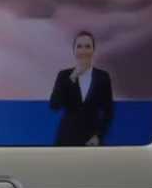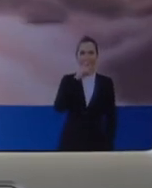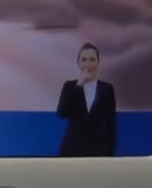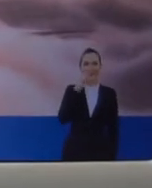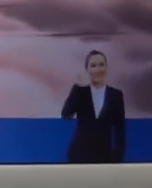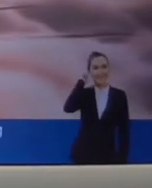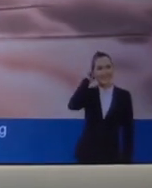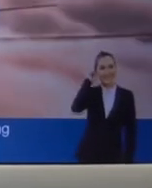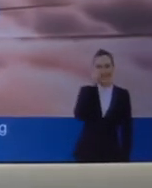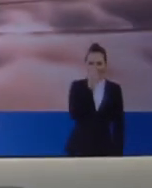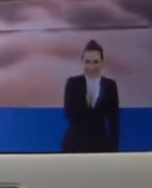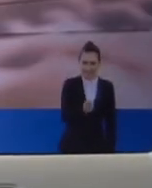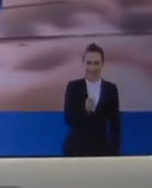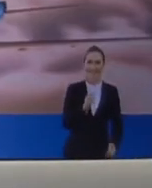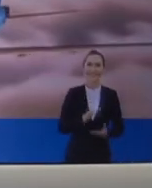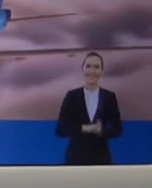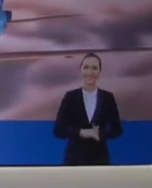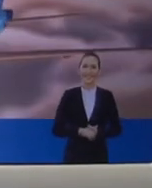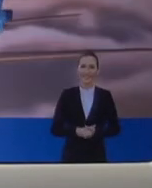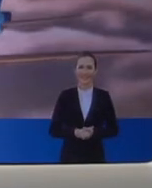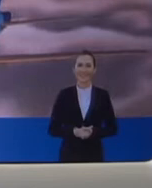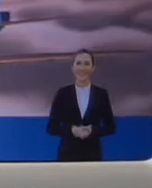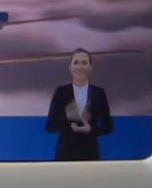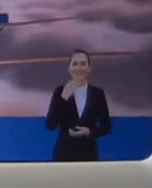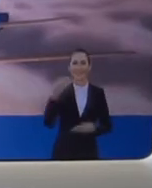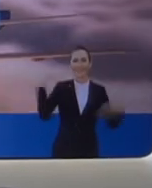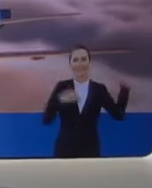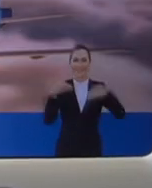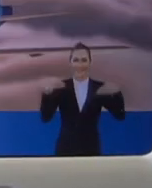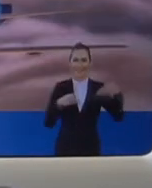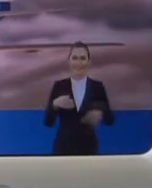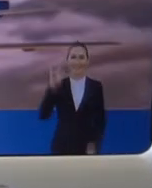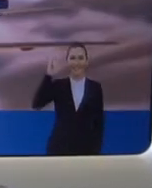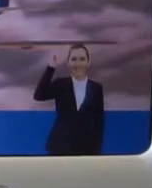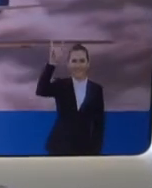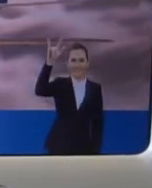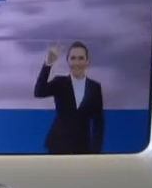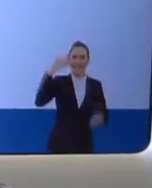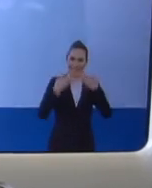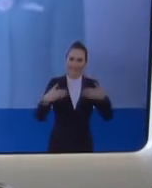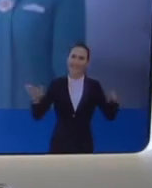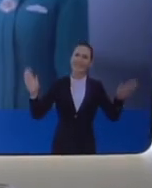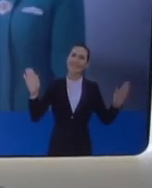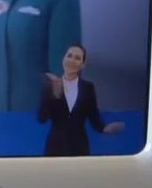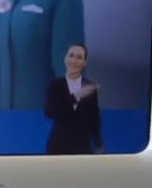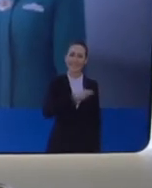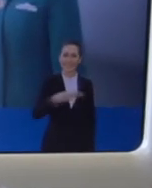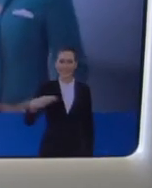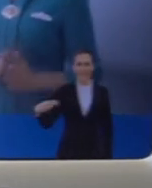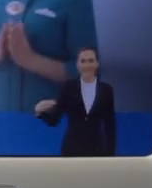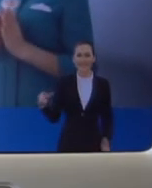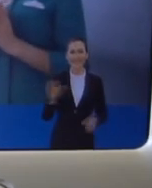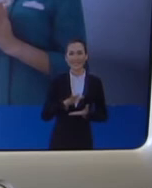Bapak dan Ibu yang terhormat, selamat datang dalam pesawat Garuda Indonesia. Ladies and gentlemen, welcome on board